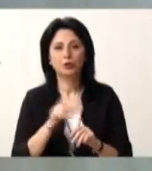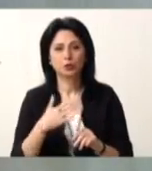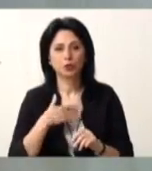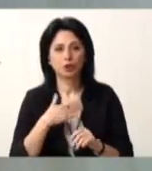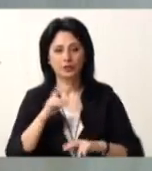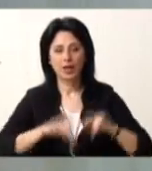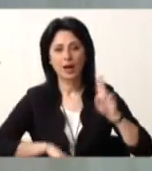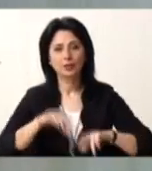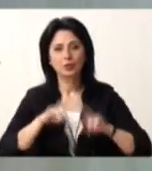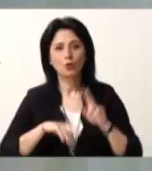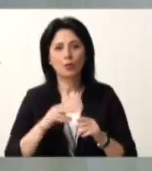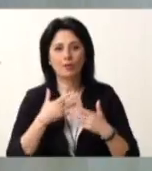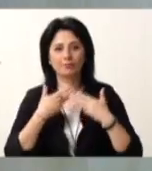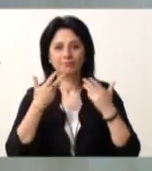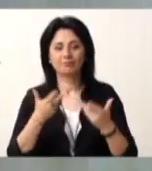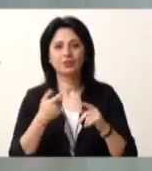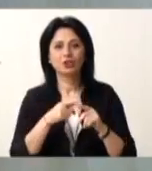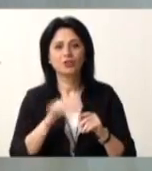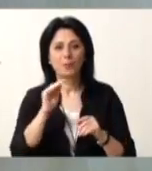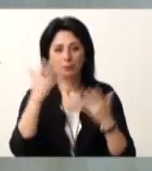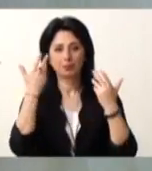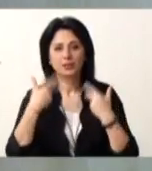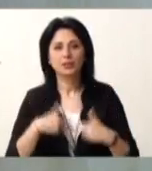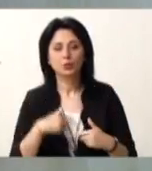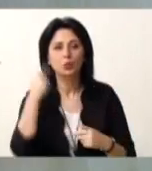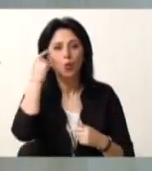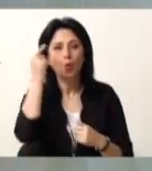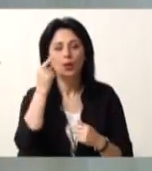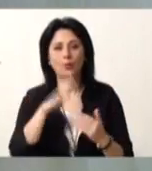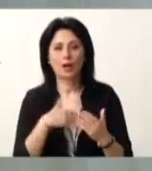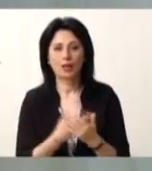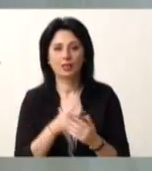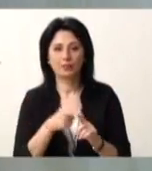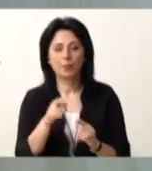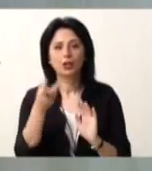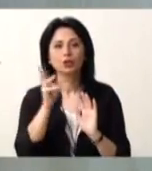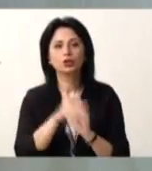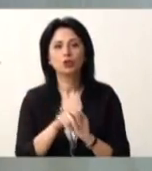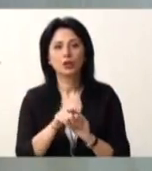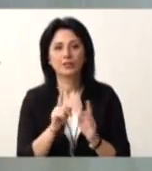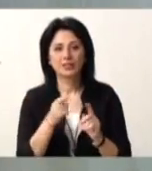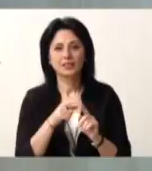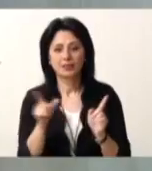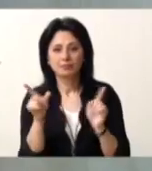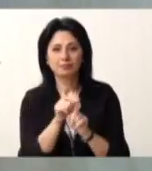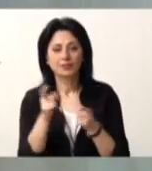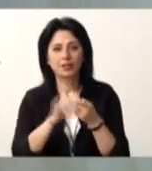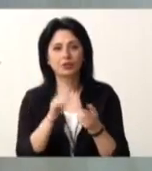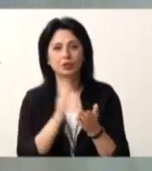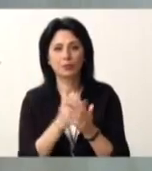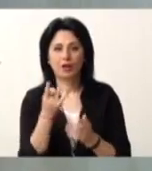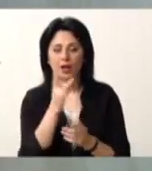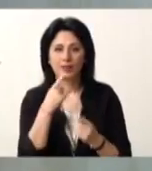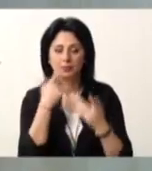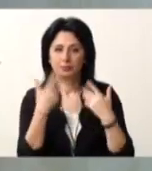ჩვენი განწყობა აისახოს ჩვენს ფიზიკურ და გონებრივ აქტივობაზე და მათ შორის რომ სინქრონულია კავშირი, ამაზე